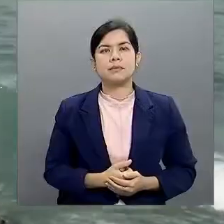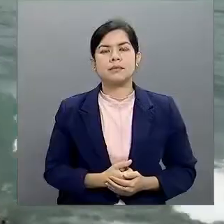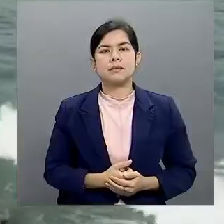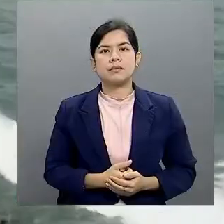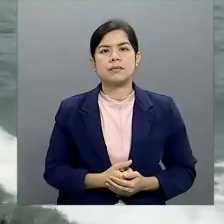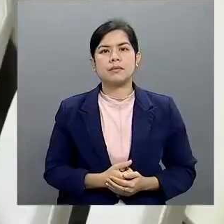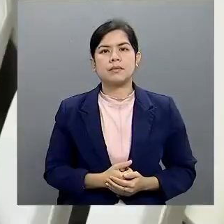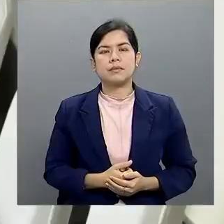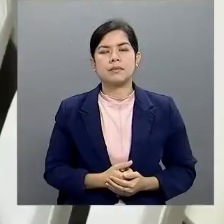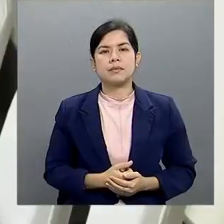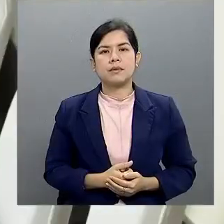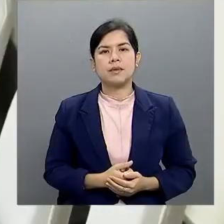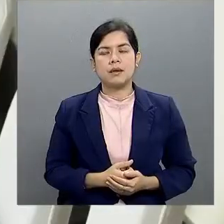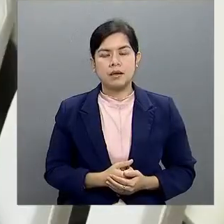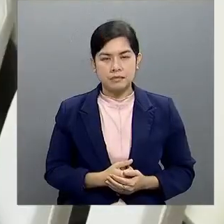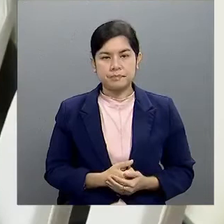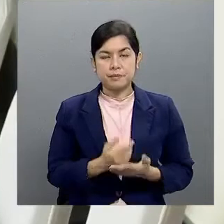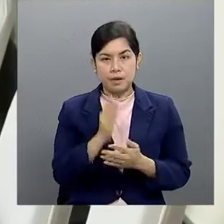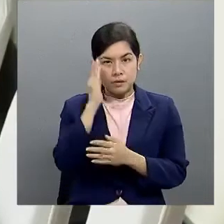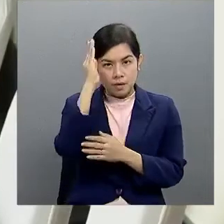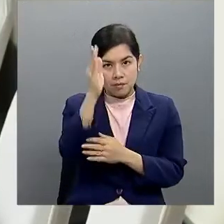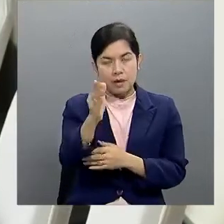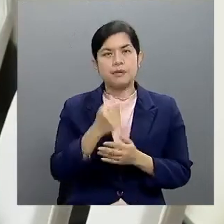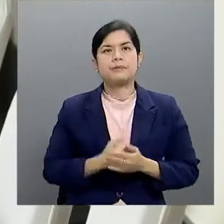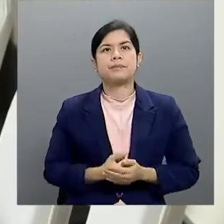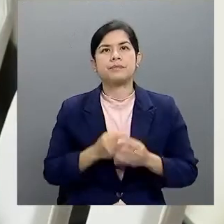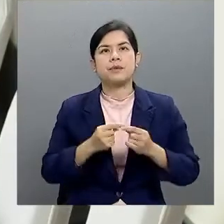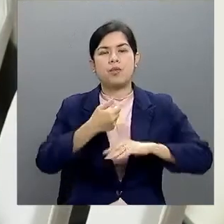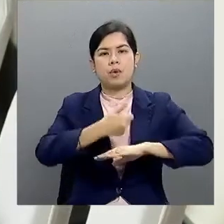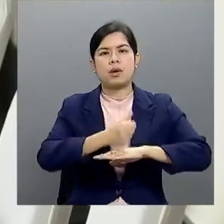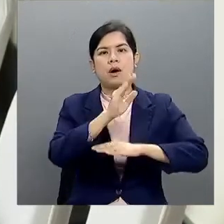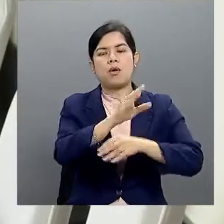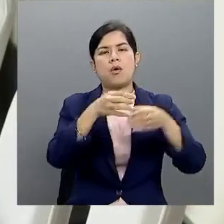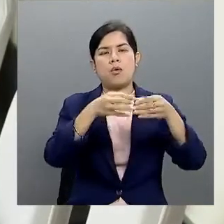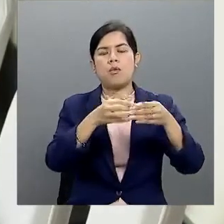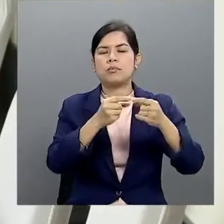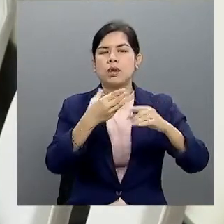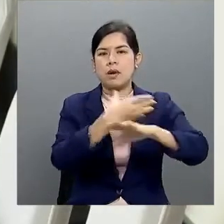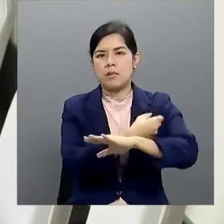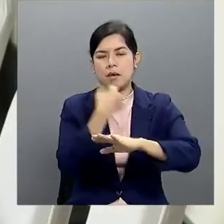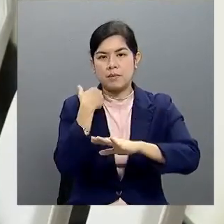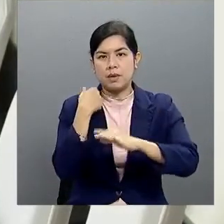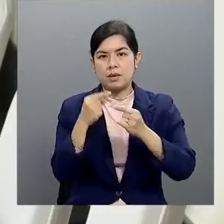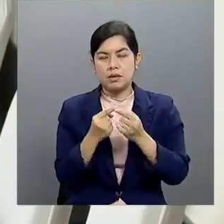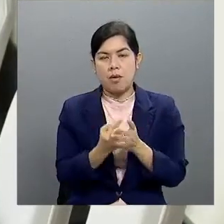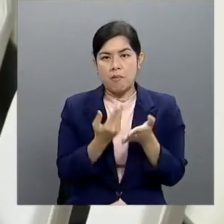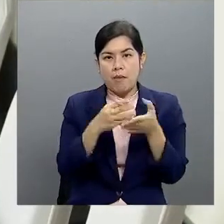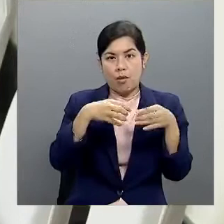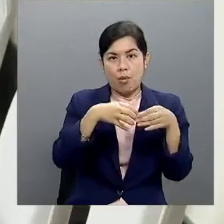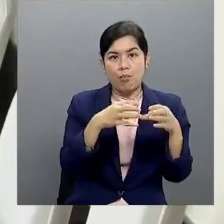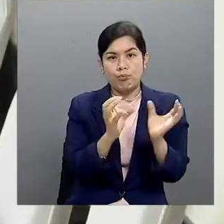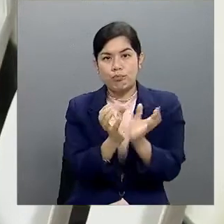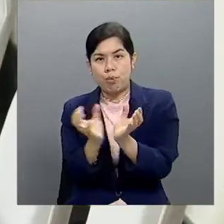โดยหลังจากนี้นะคะรัฐมนตรีของพรรคนะคะก็มีการแบ่งกลุ่มลงพื้นที่เพื่อพบปะประชาชนในพื้นที่ต่างๆค่ะ